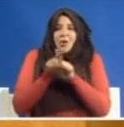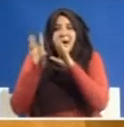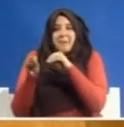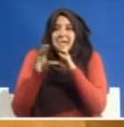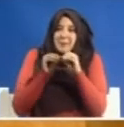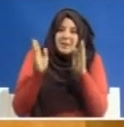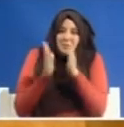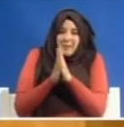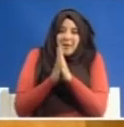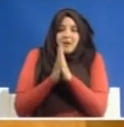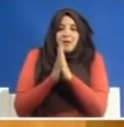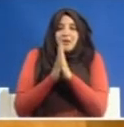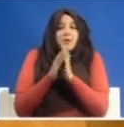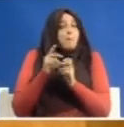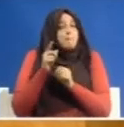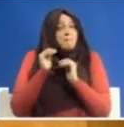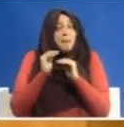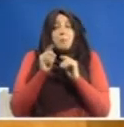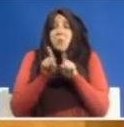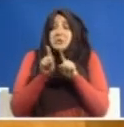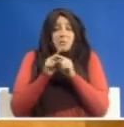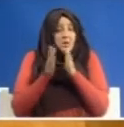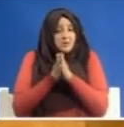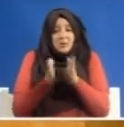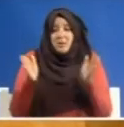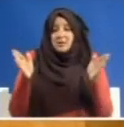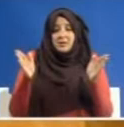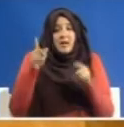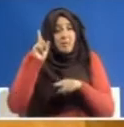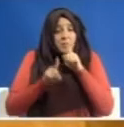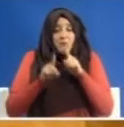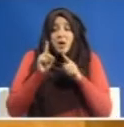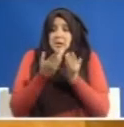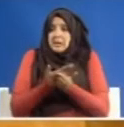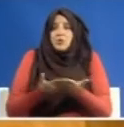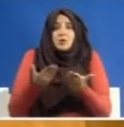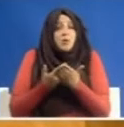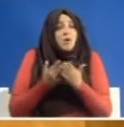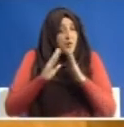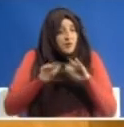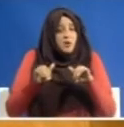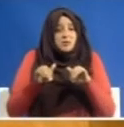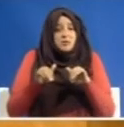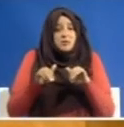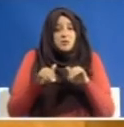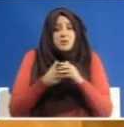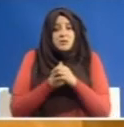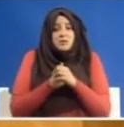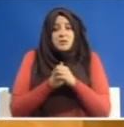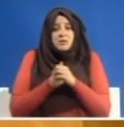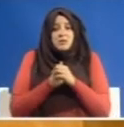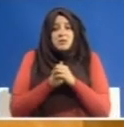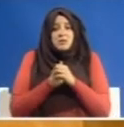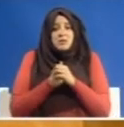قال إني تفرغ يغني الله كل من فضله. يعني فاني بعض الأحيان قد يكون الطلاق سببا، احنا ما مش متمني للسيدة